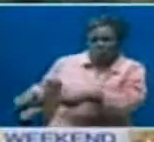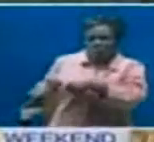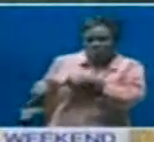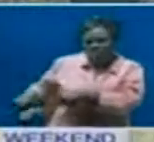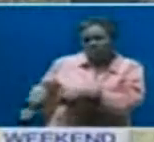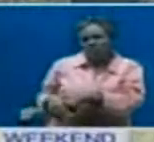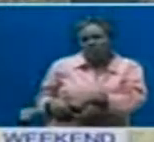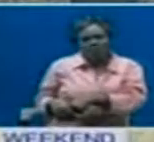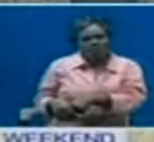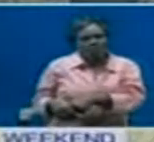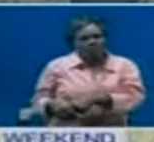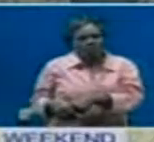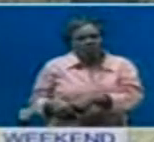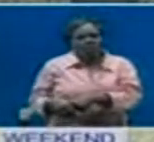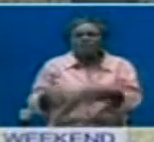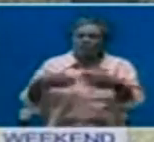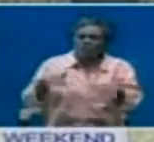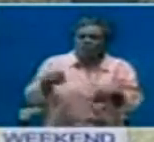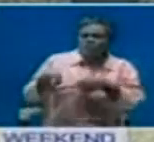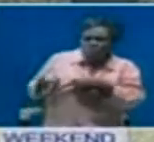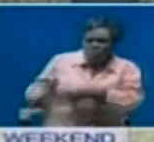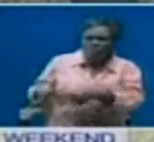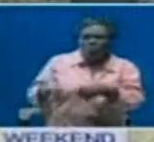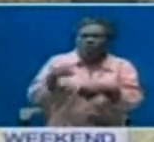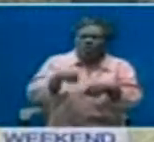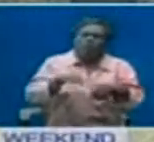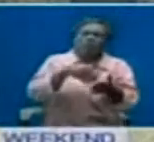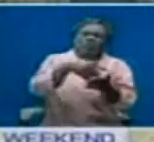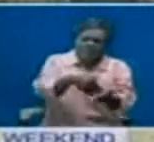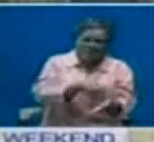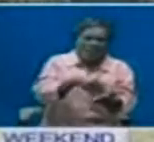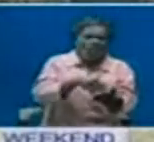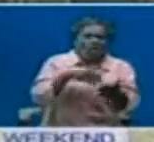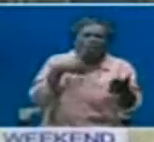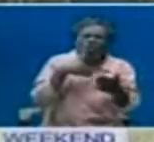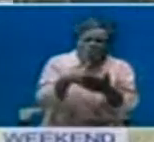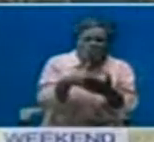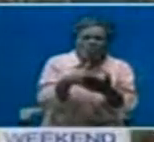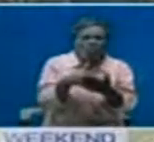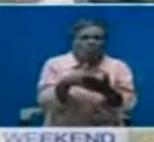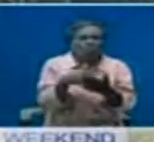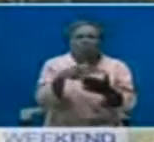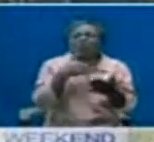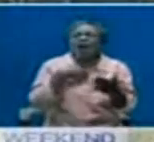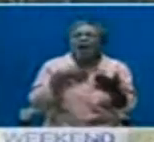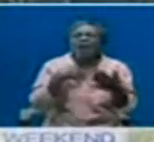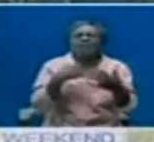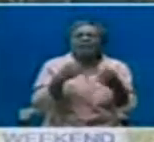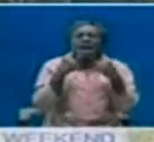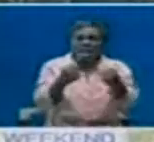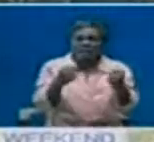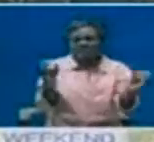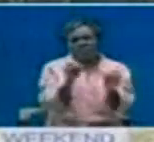Kutabika, unahara. Wanakuacha kwanza mpaka ueseke kabisa. Mpaka karibu naenda flat. Sasa una nguvu hata ya kujikunja mkono